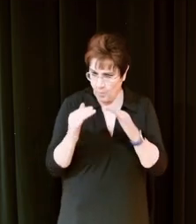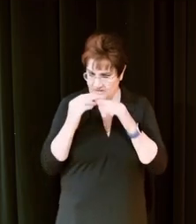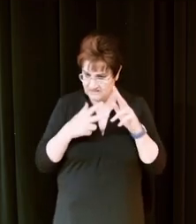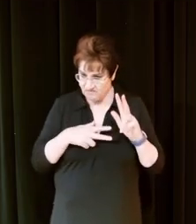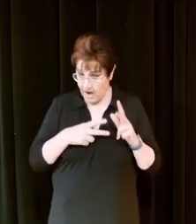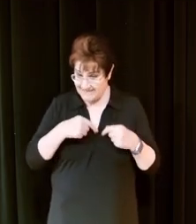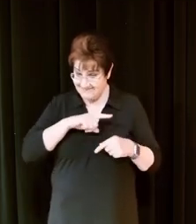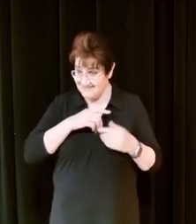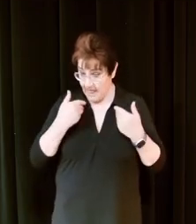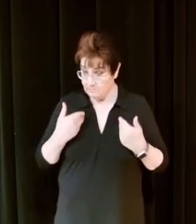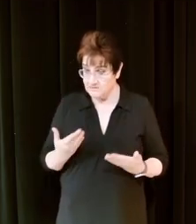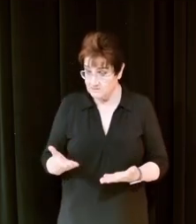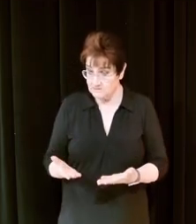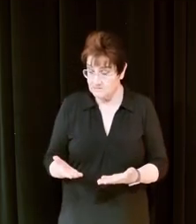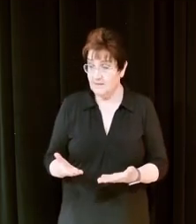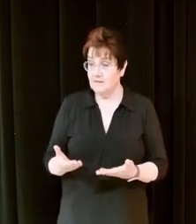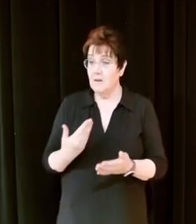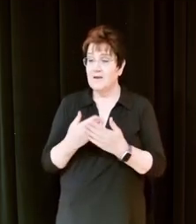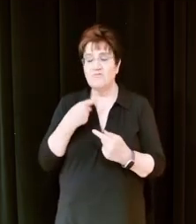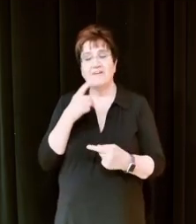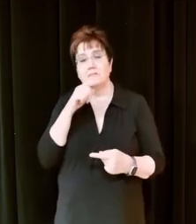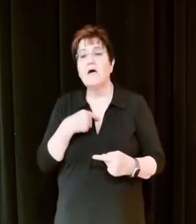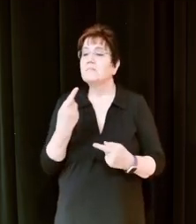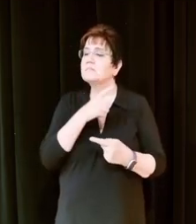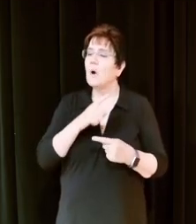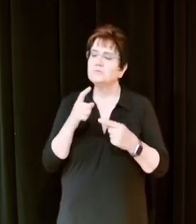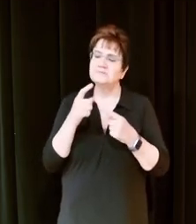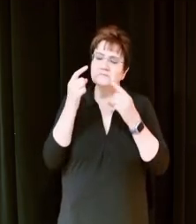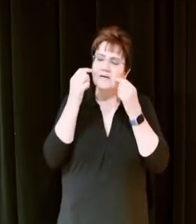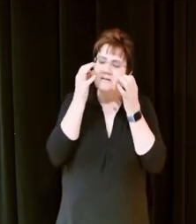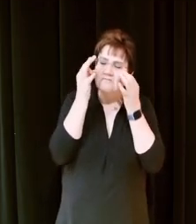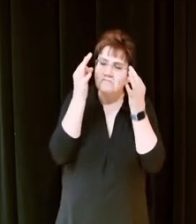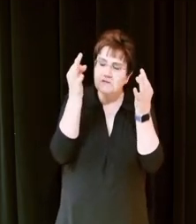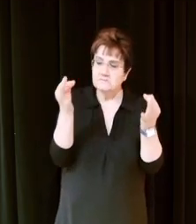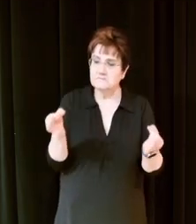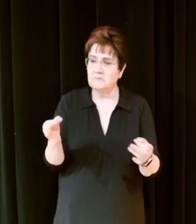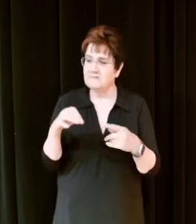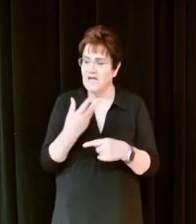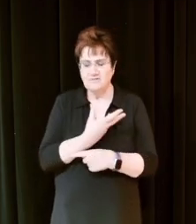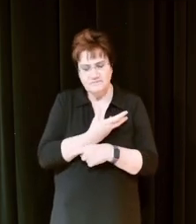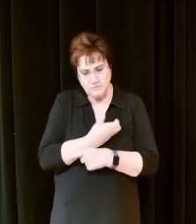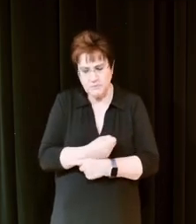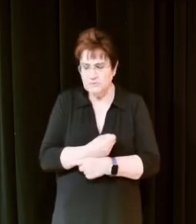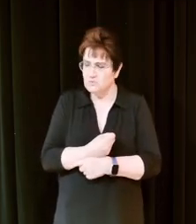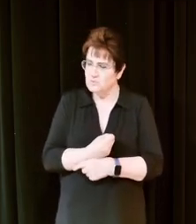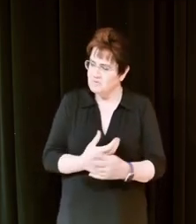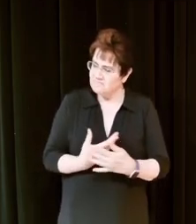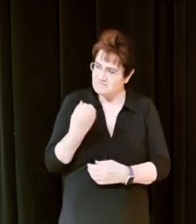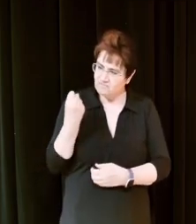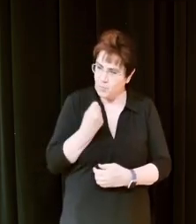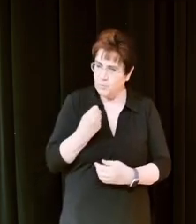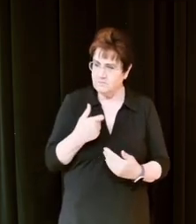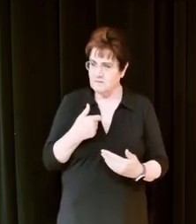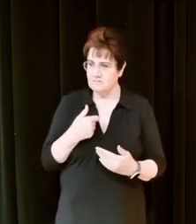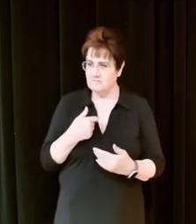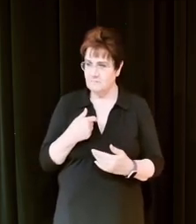das sein? Wenn ich 1000 Tränen weine, ergreift mich Frust, die blanke Wut.